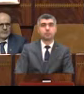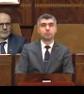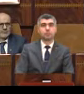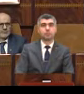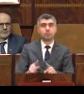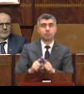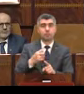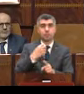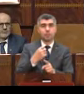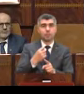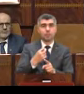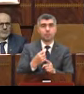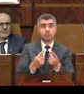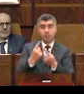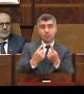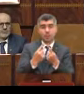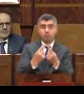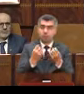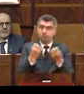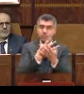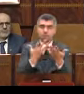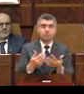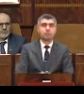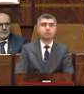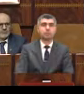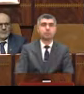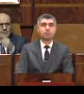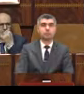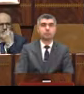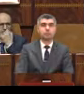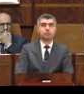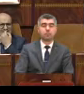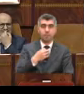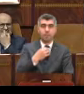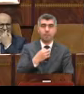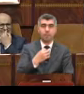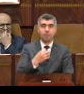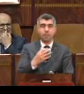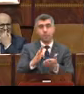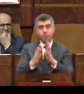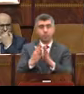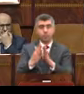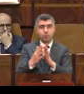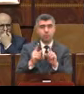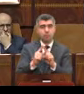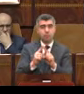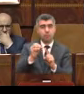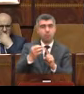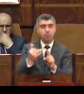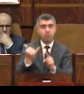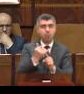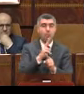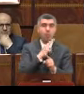مثيرة للاستغراب، ولكن السيد الرئيس خصنا نديروا واحد شوية ديال الإنصاف. ملي كنتكلموا على